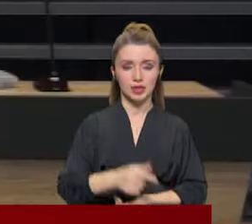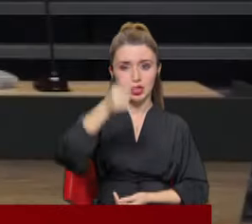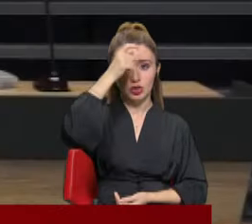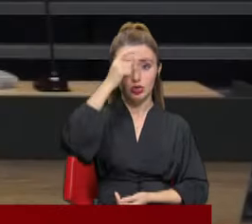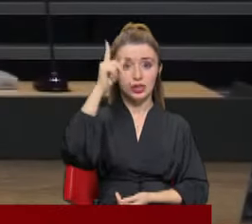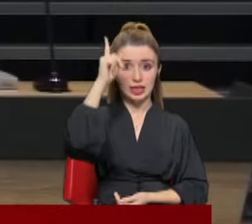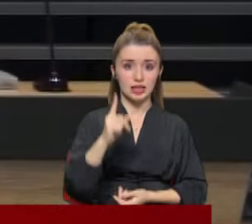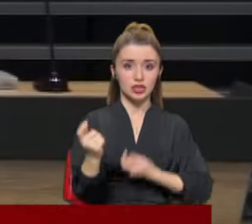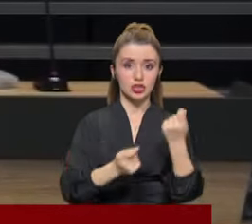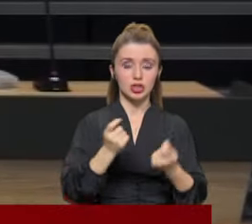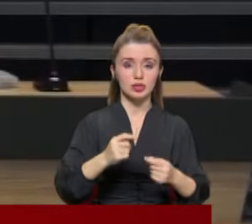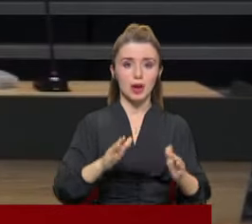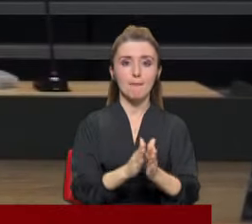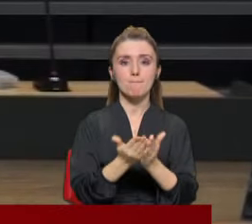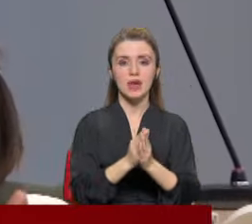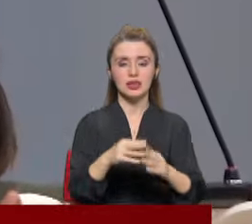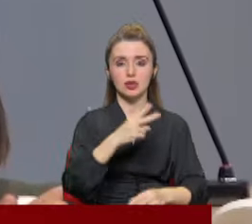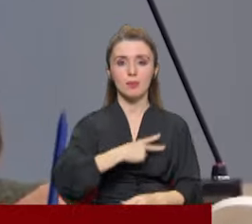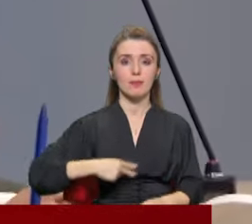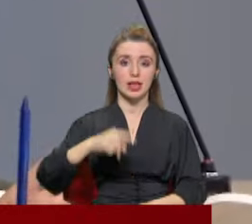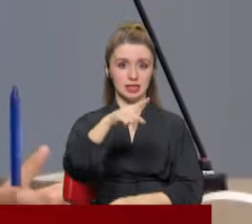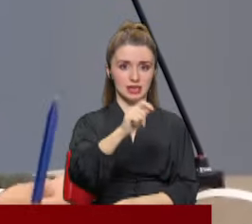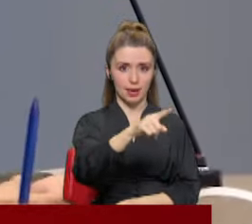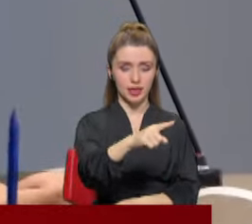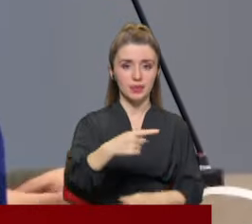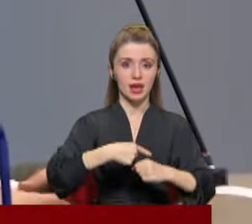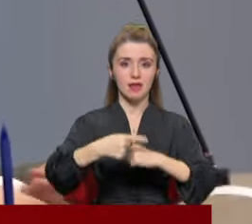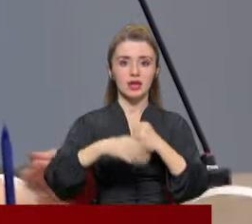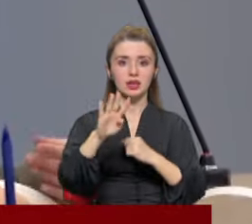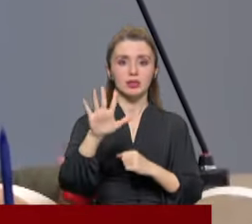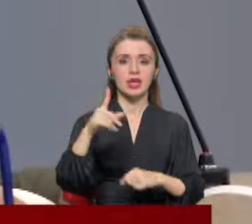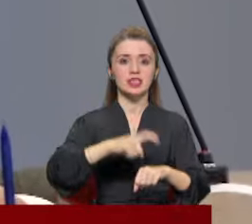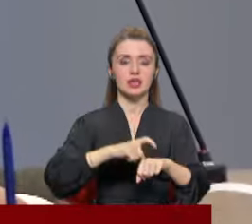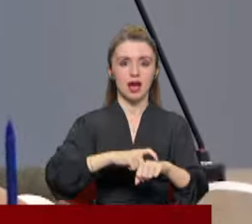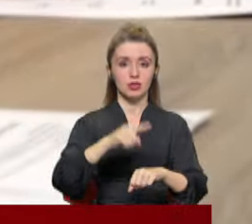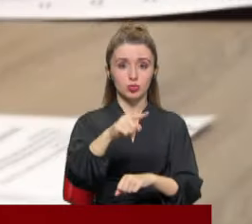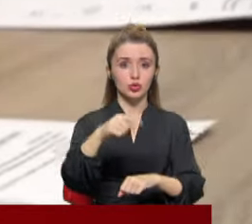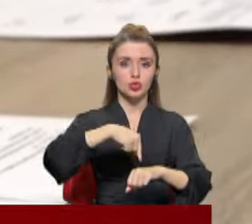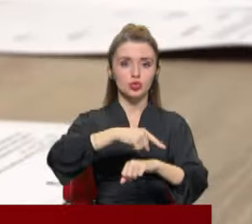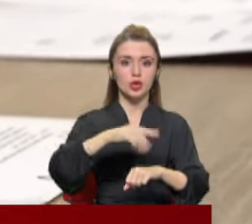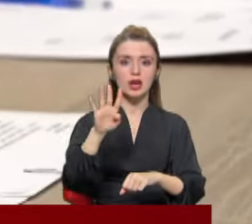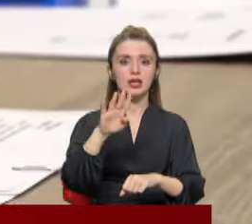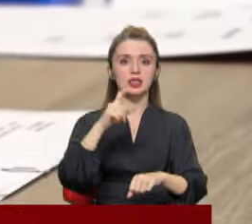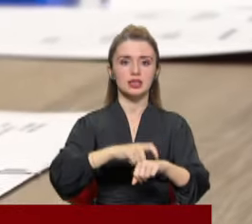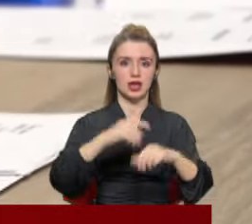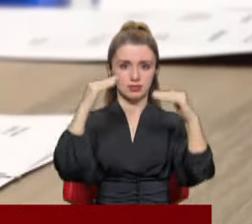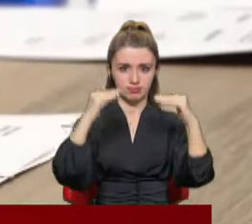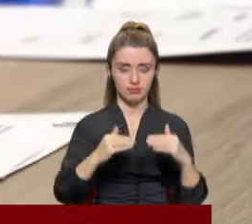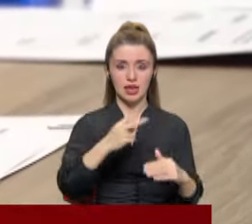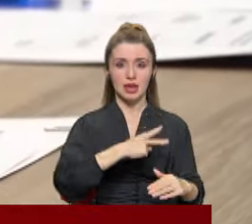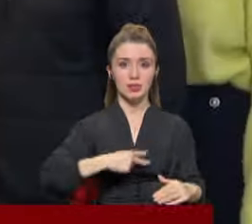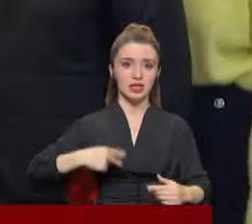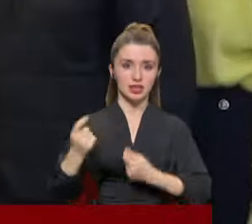Türkiye'de ilk adımsa Mersin Mezitli Belediyesi'nden geldi. Haftada 45 saat olan çalışma süresi 40 saate düşürüldü.